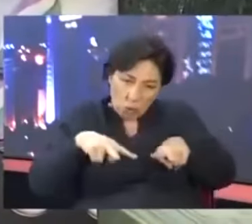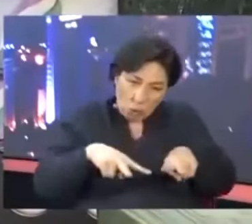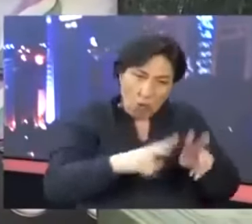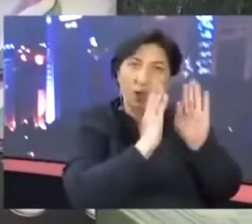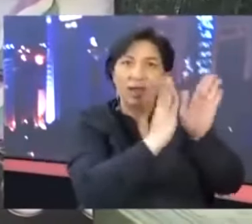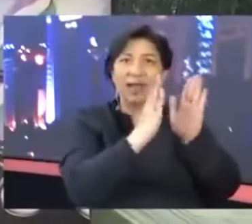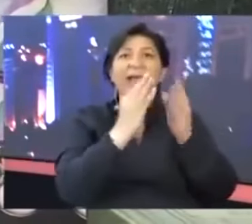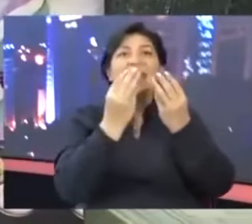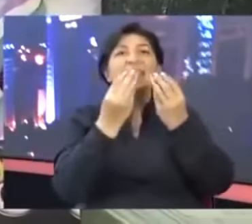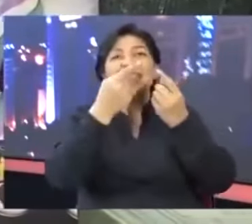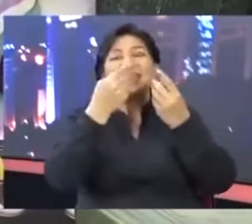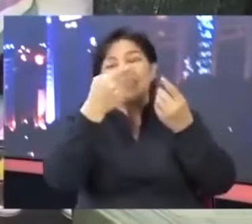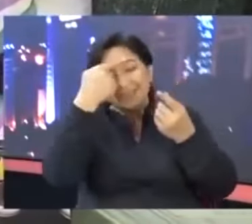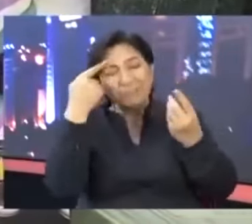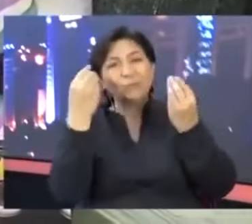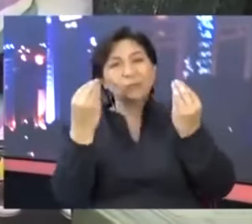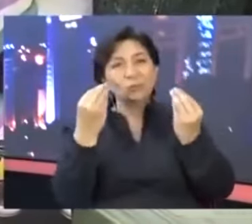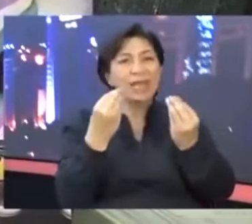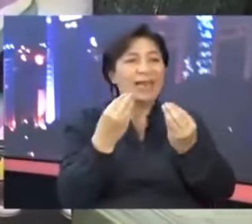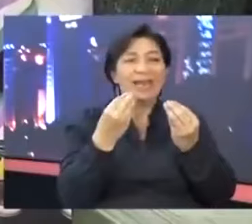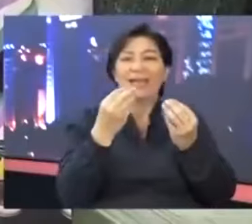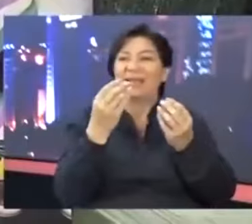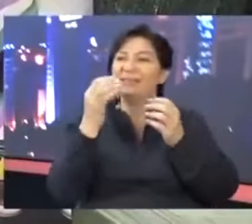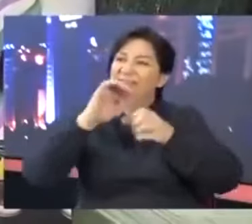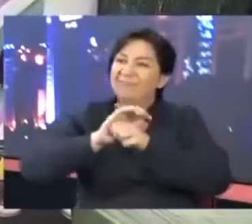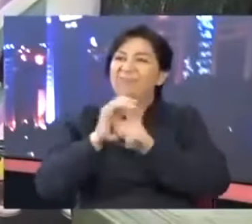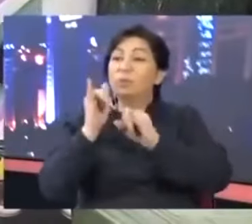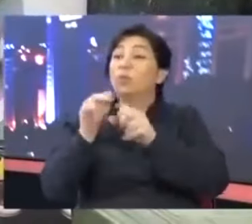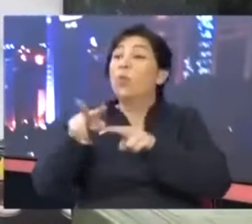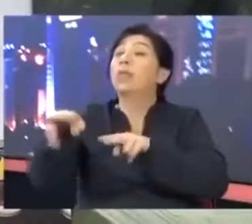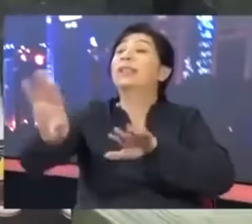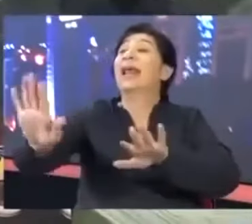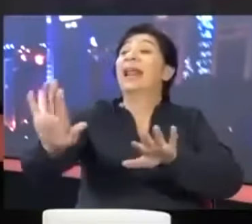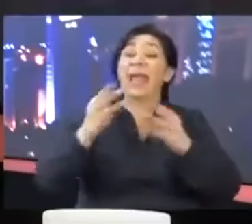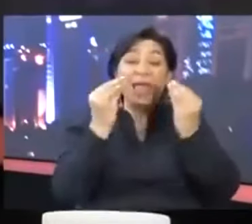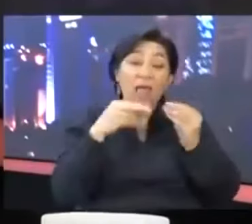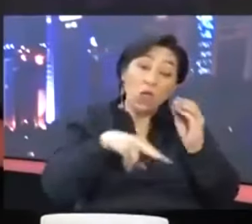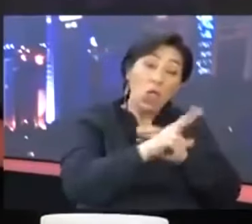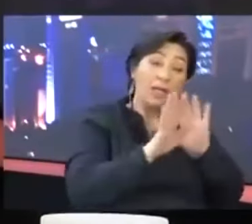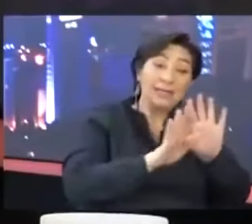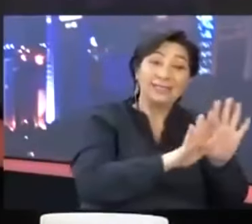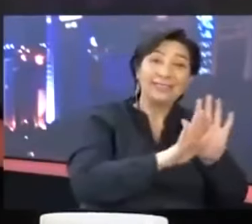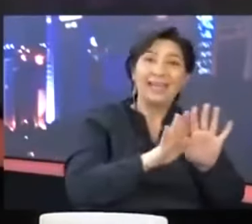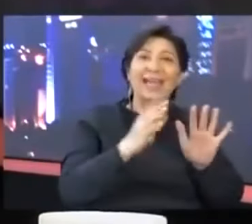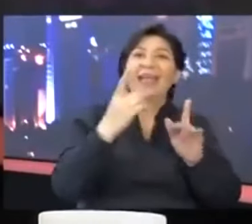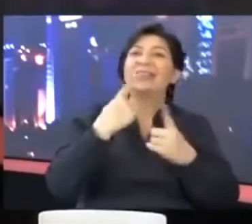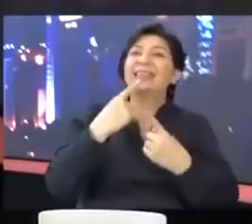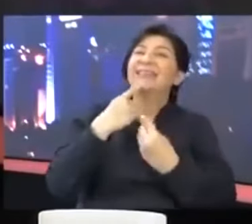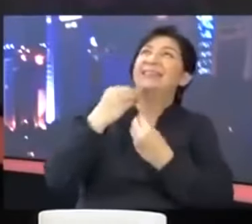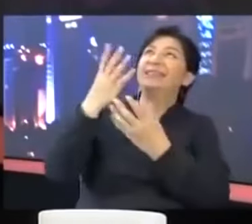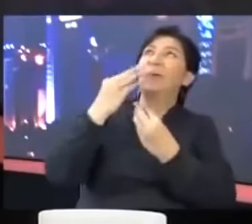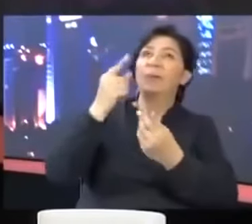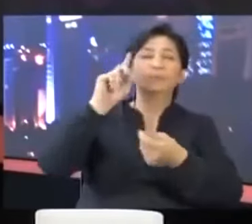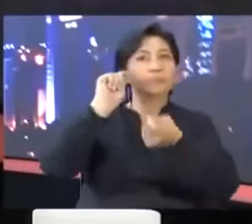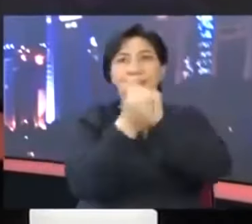Nimet verdiklerinin yoluna sapmışların yoluna değil diyor mesela değil mi orada orada bir yandan O işte iltifat sanatındaki şey gibi bir